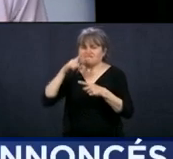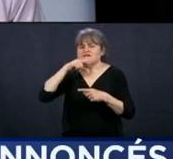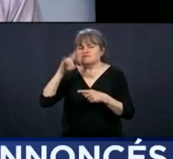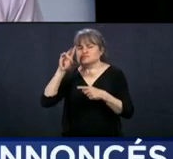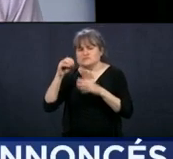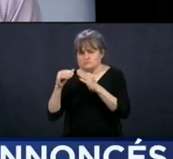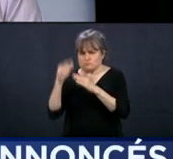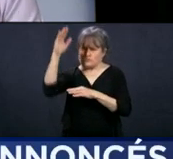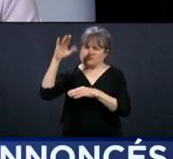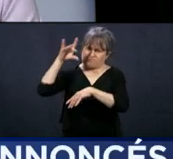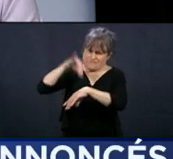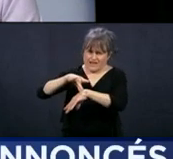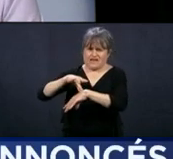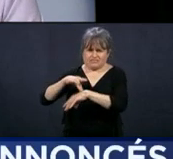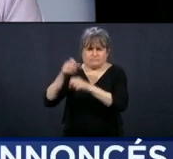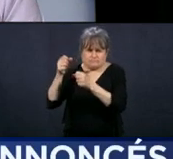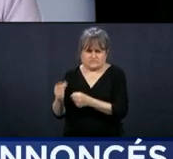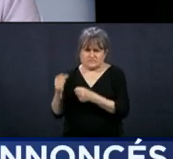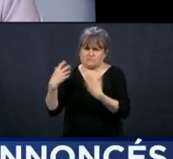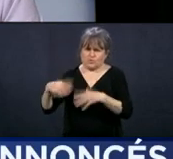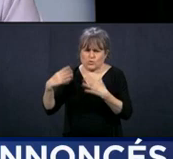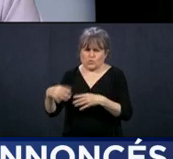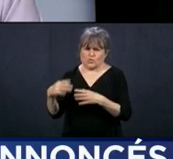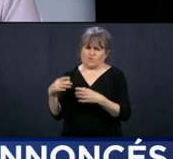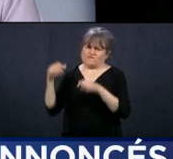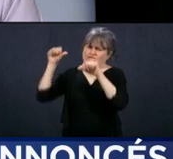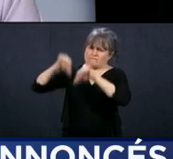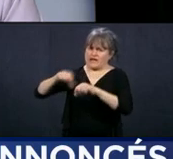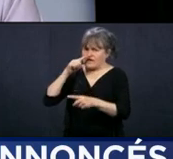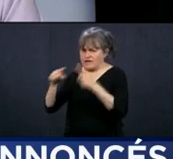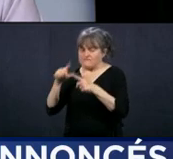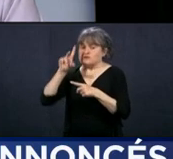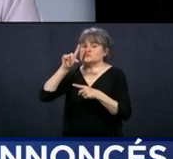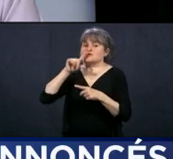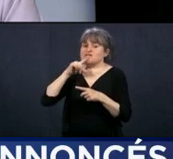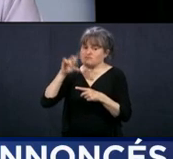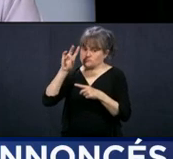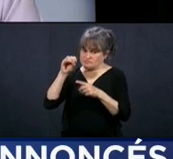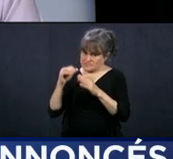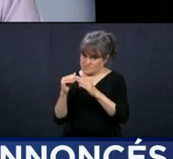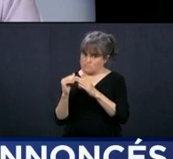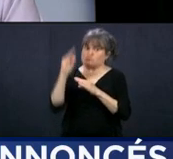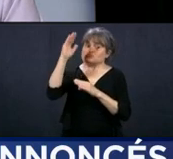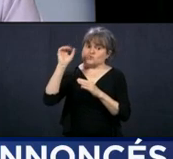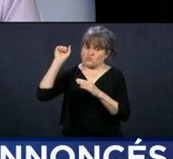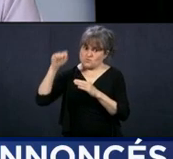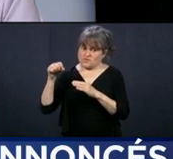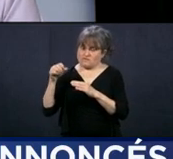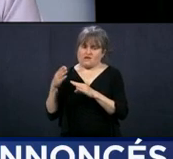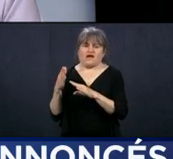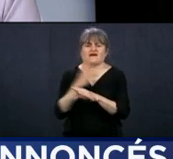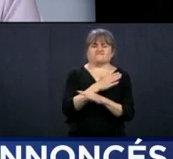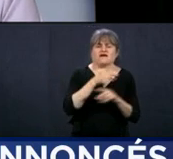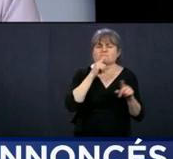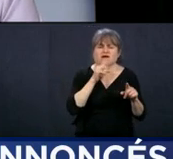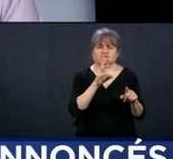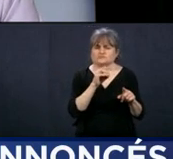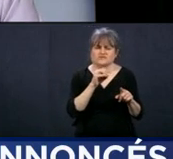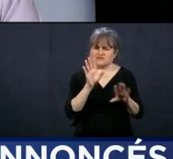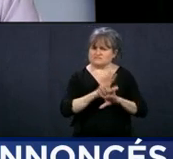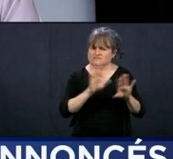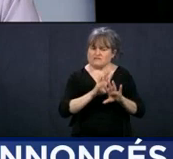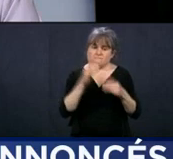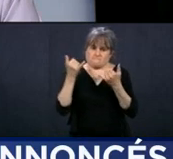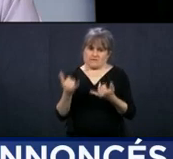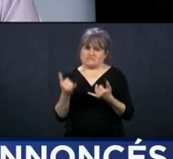la possibilité de développer des complications, le risque de développer des complications et plus important